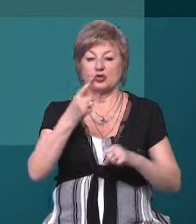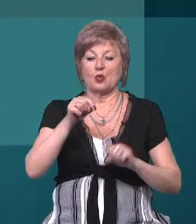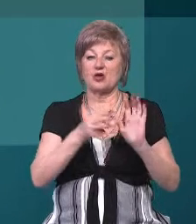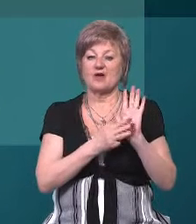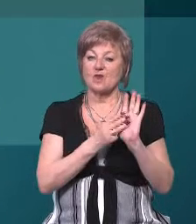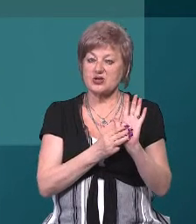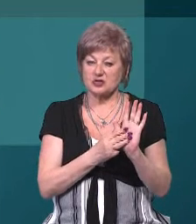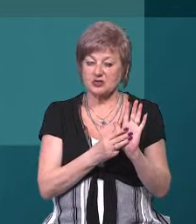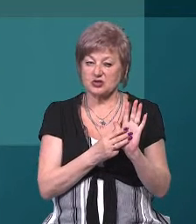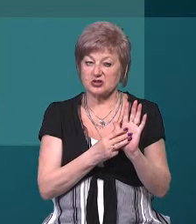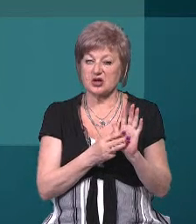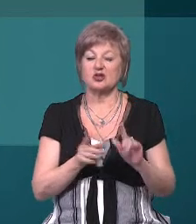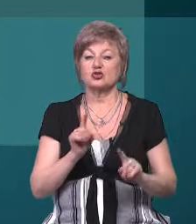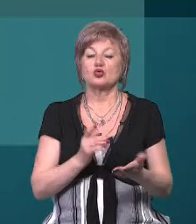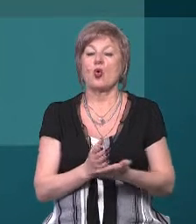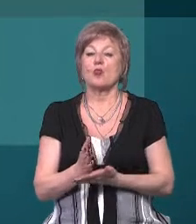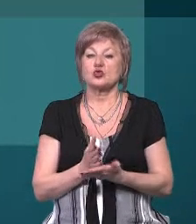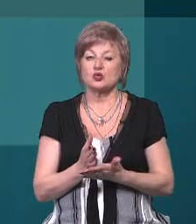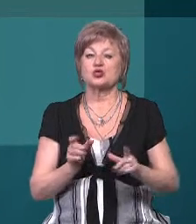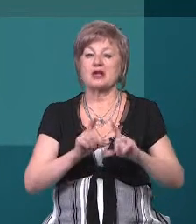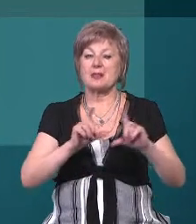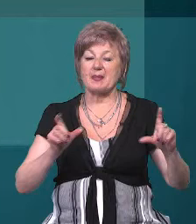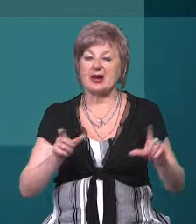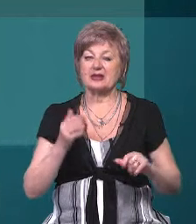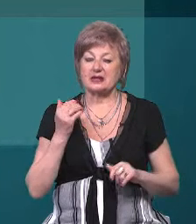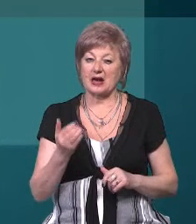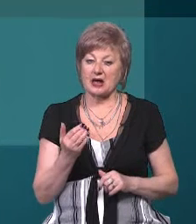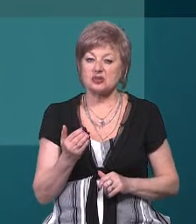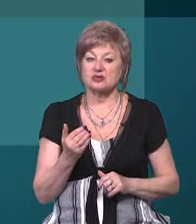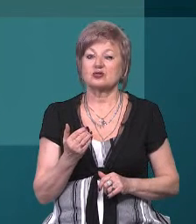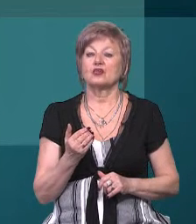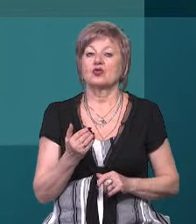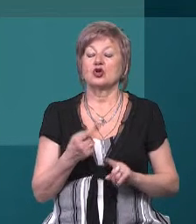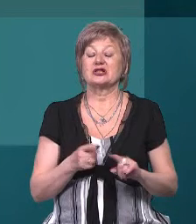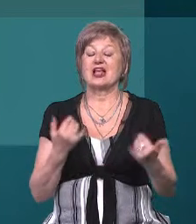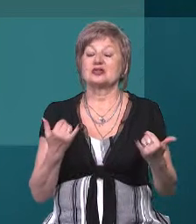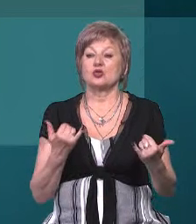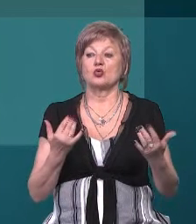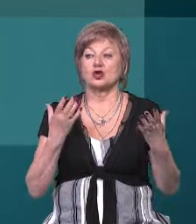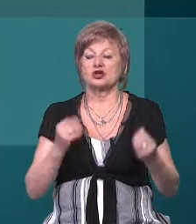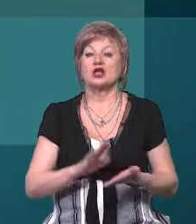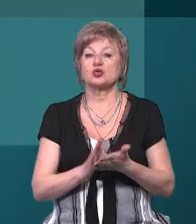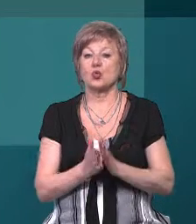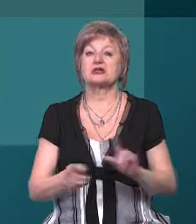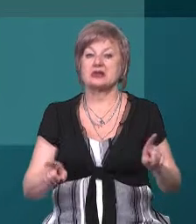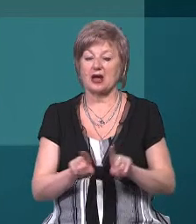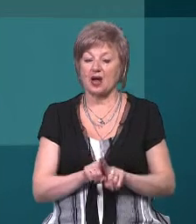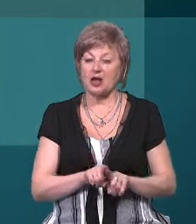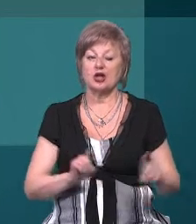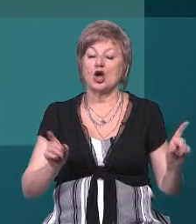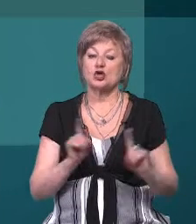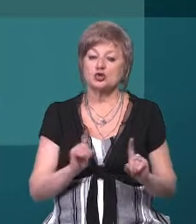який обслуговує підприємство ТОВ «Альянс Авто», на сьогодні ситуація така,